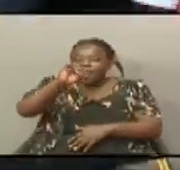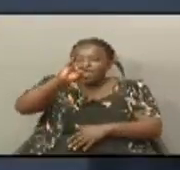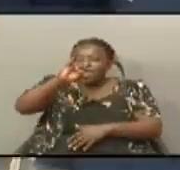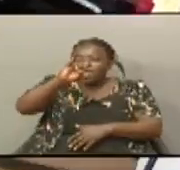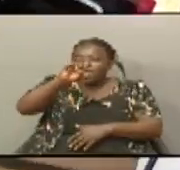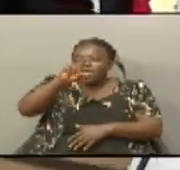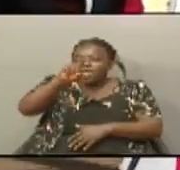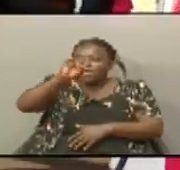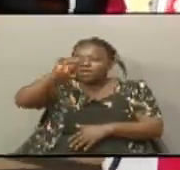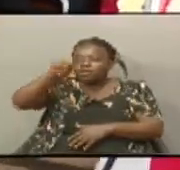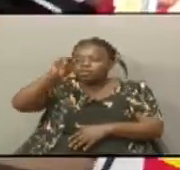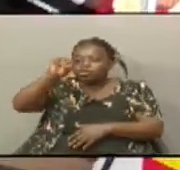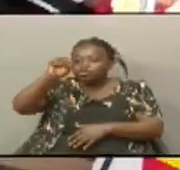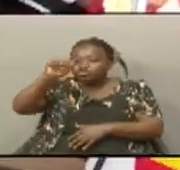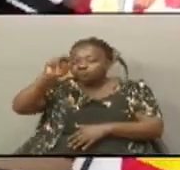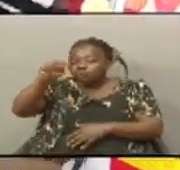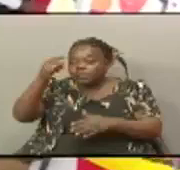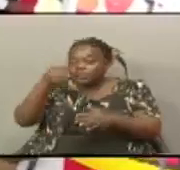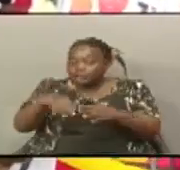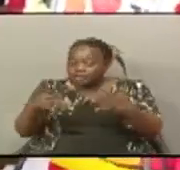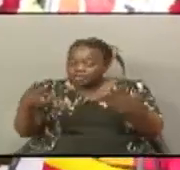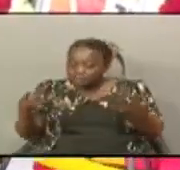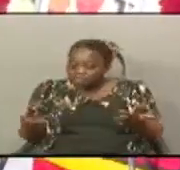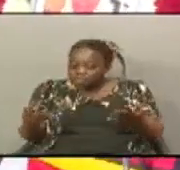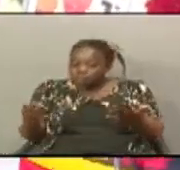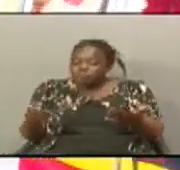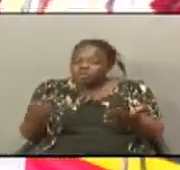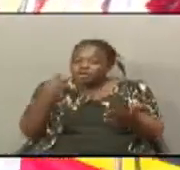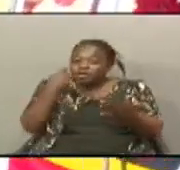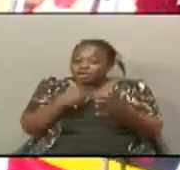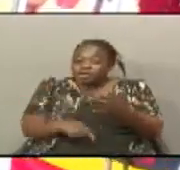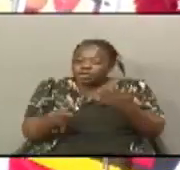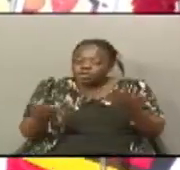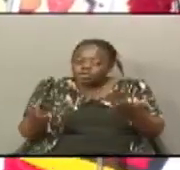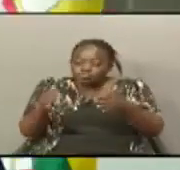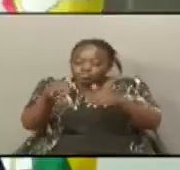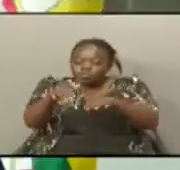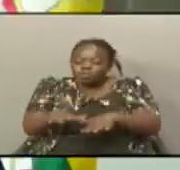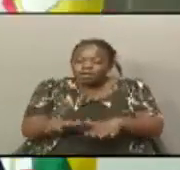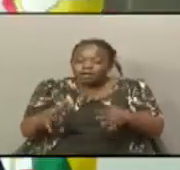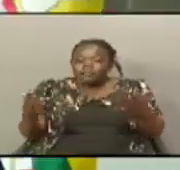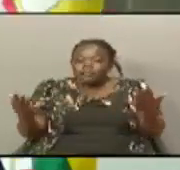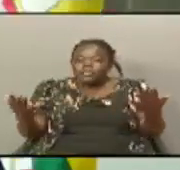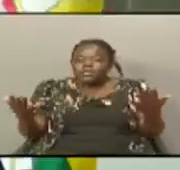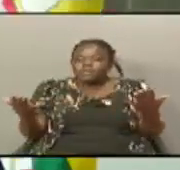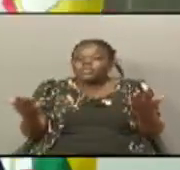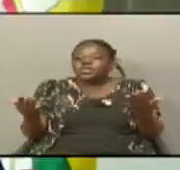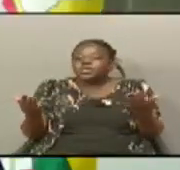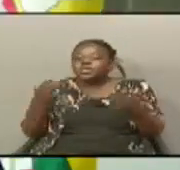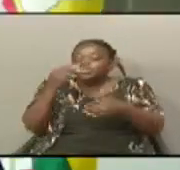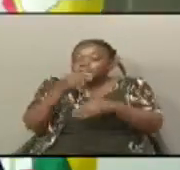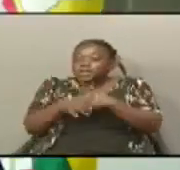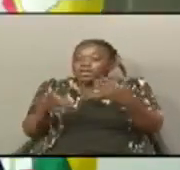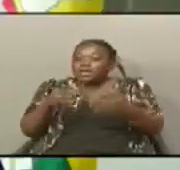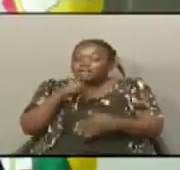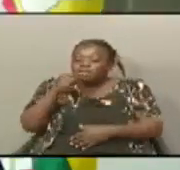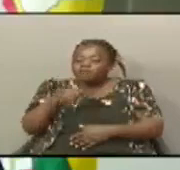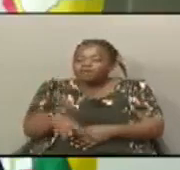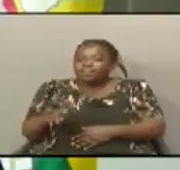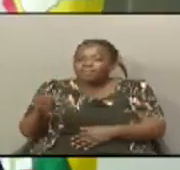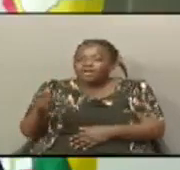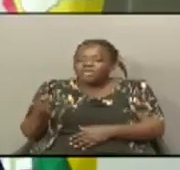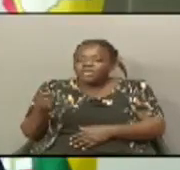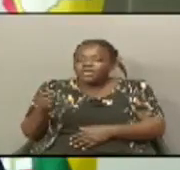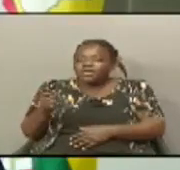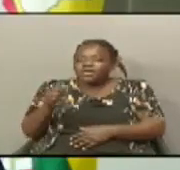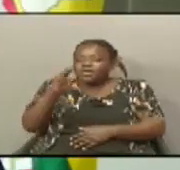famire y'omulamuzi egamba nti omugenzi yalaama kumuziika kumpi ne kitaawe Nebbi. Okuziika kubadde kwa nkya